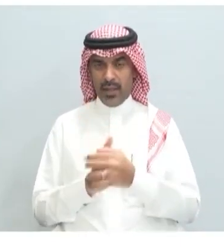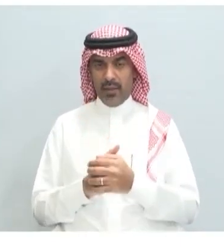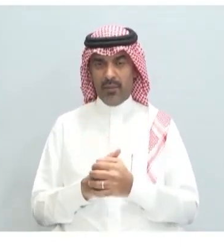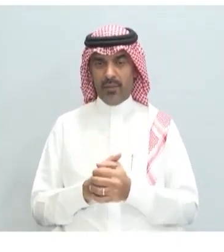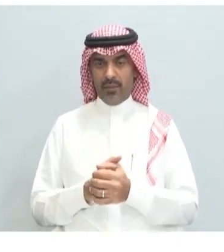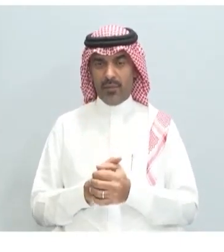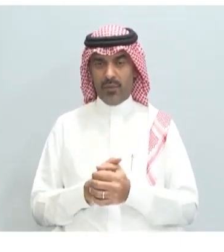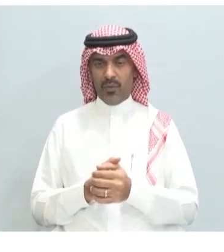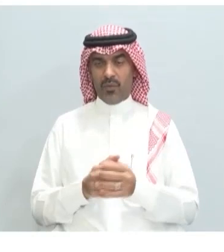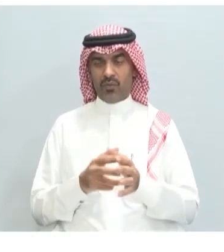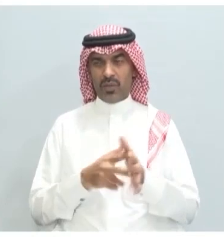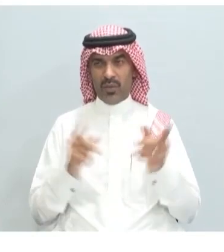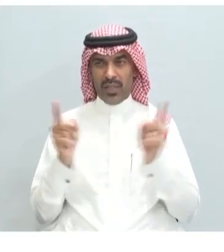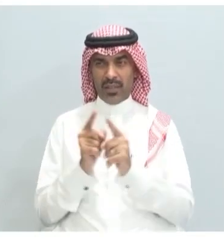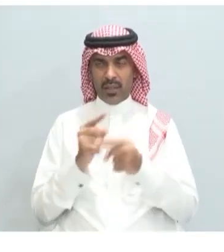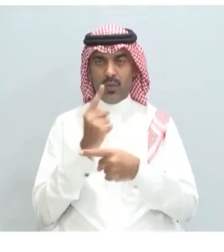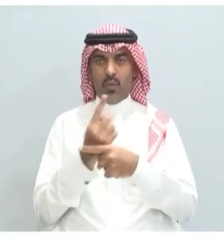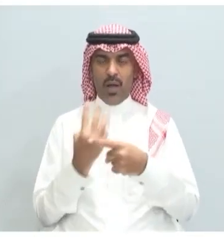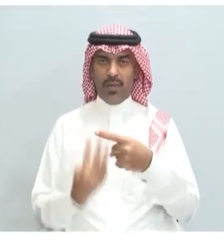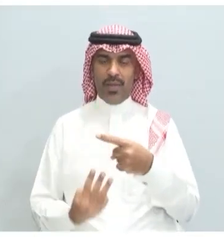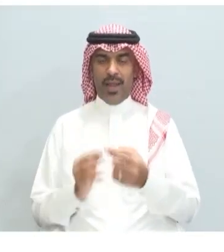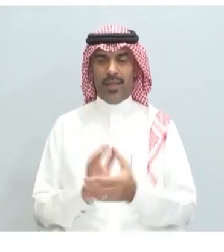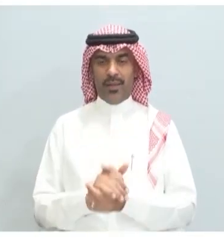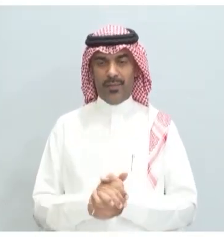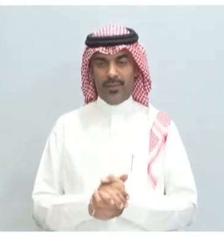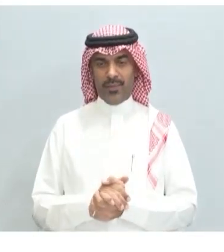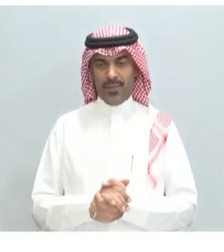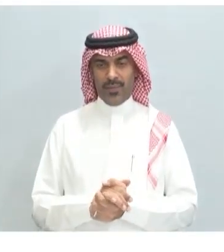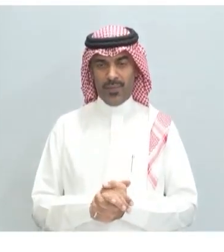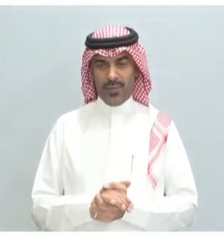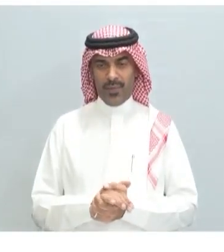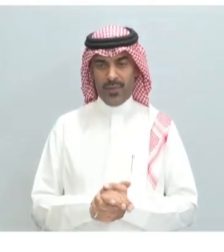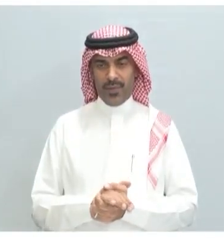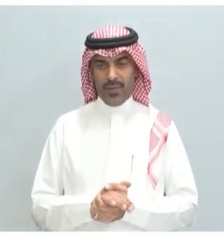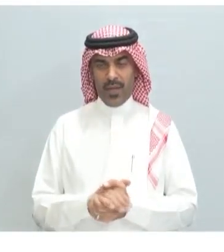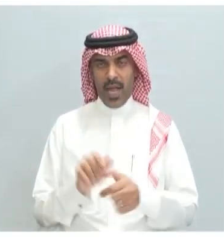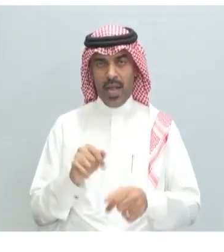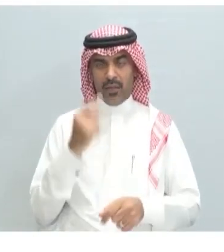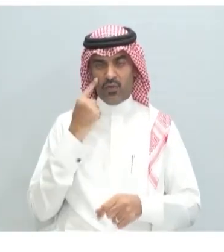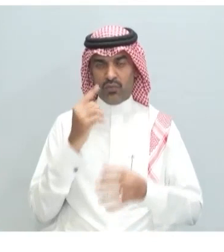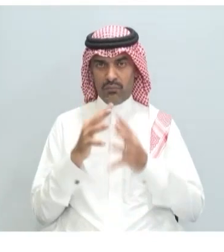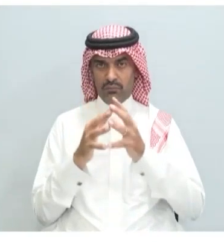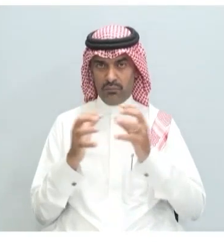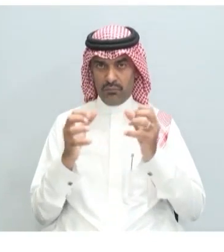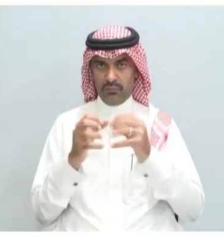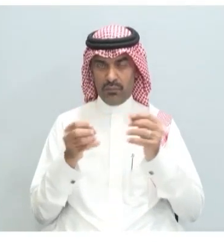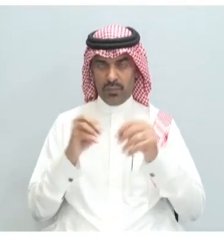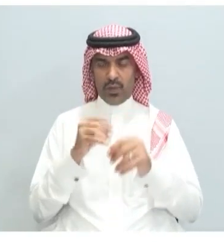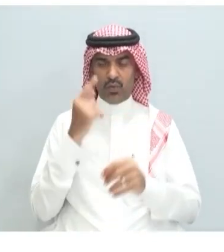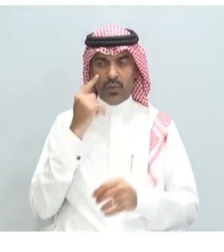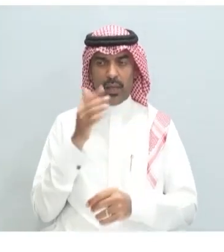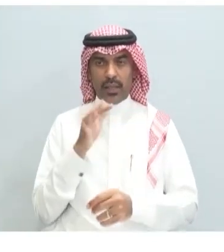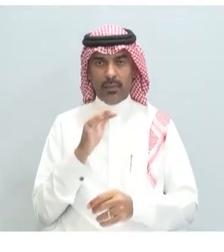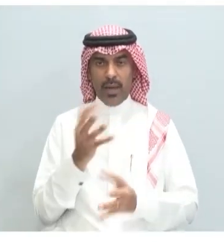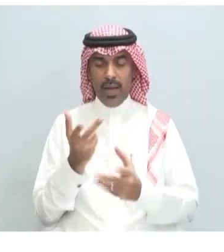واختصارا راح نقول ان عباره عن واحد على 3 طيب لما نجي نحلل الان ان احتمال ظهور العدد